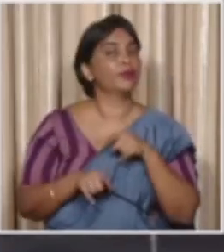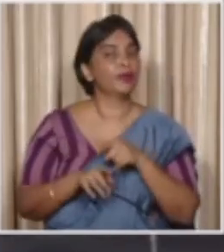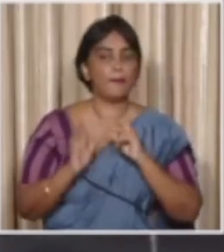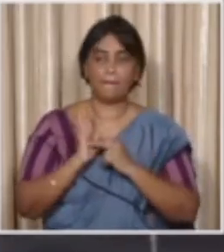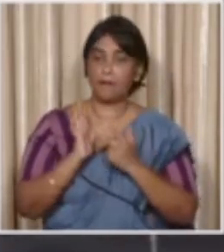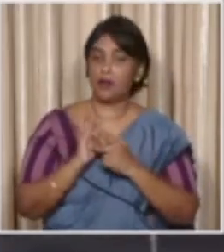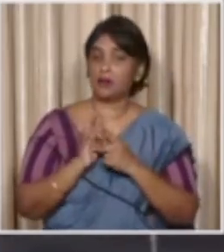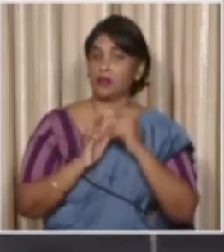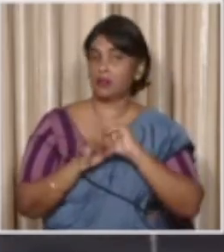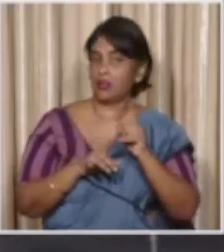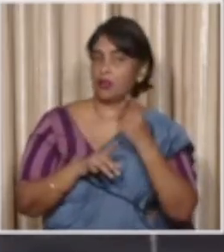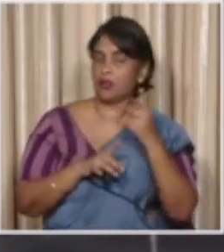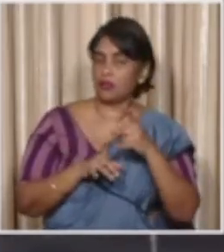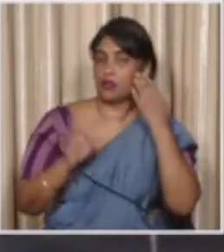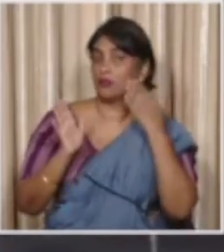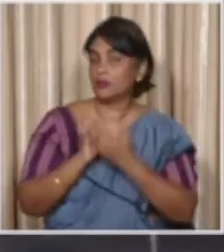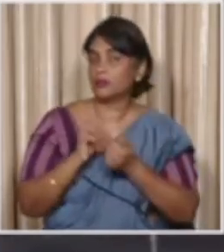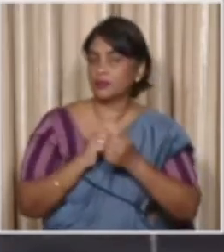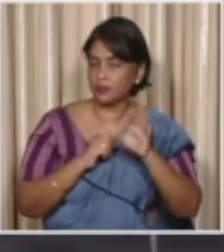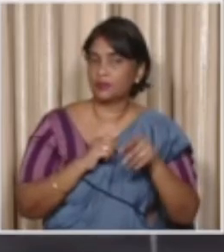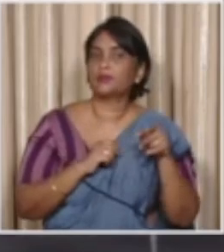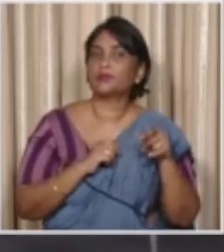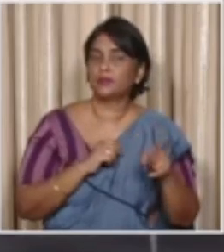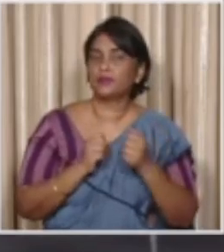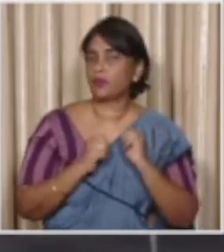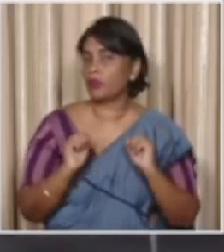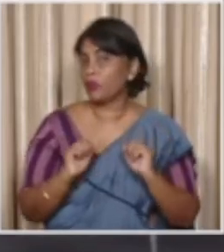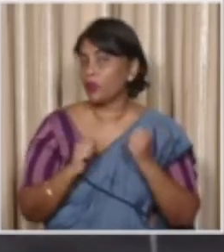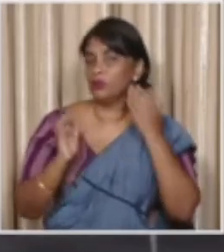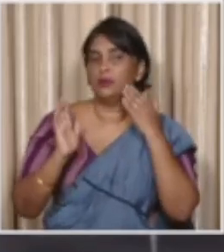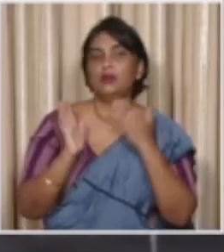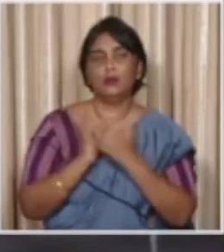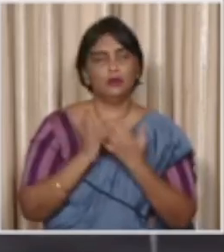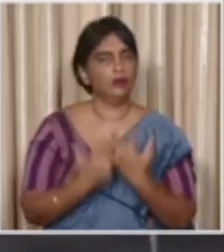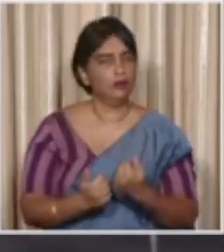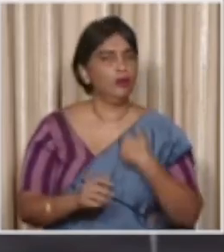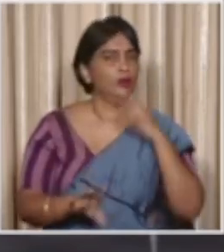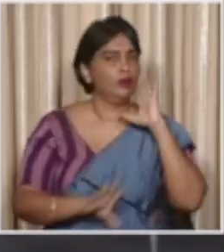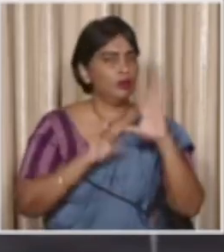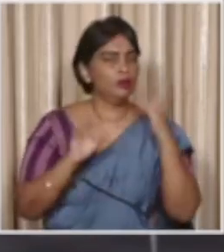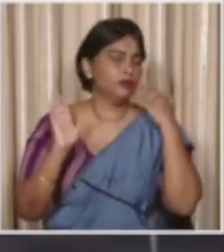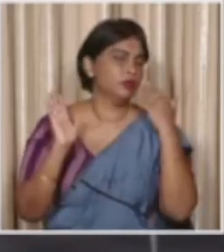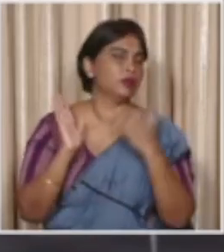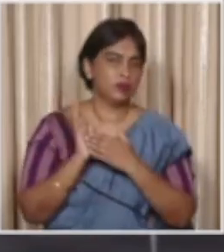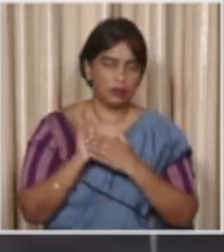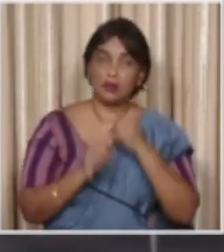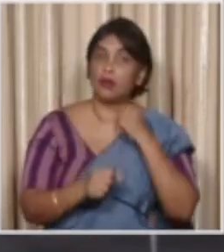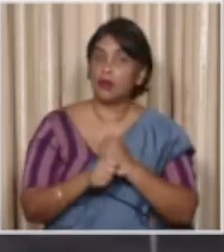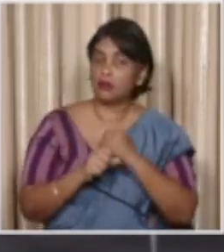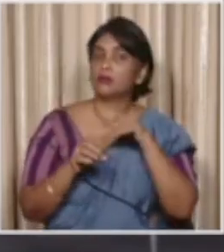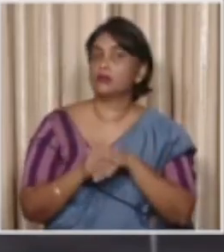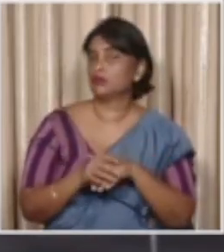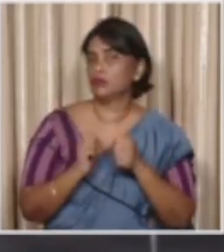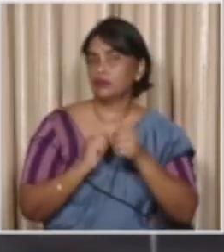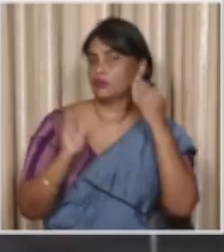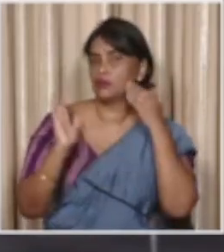ව්‍යාපෘති 10 12 බලකොට ඉටුකර ගැනීමට දරණ ප්‍රයත්නය පිළිබඳව අපට ලැබී තිබෙන තොරතුරු සම්බන්ධයෙන් ආණ්ඩුවේ පාර්ශ්වයෙන් මොකද්ද